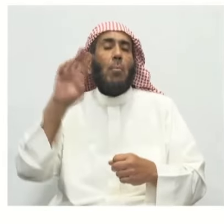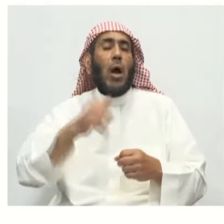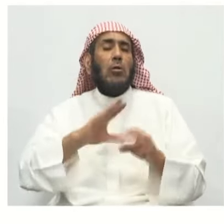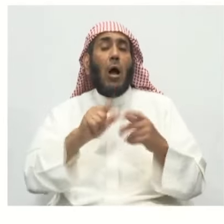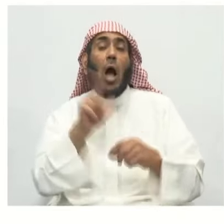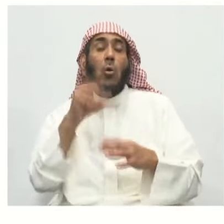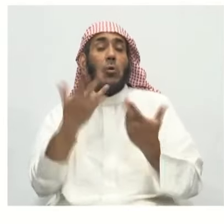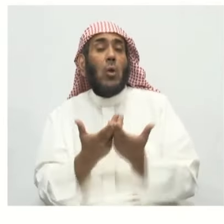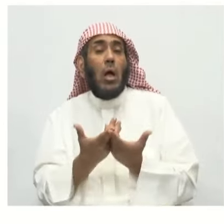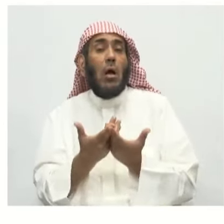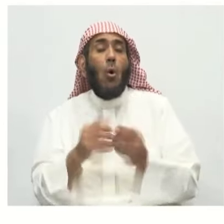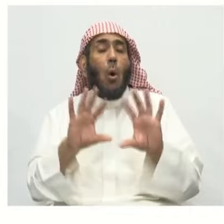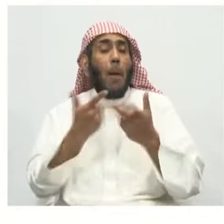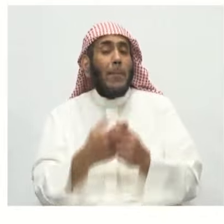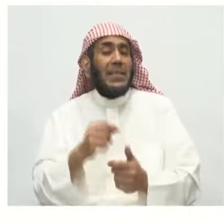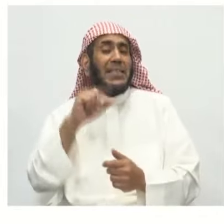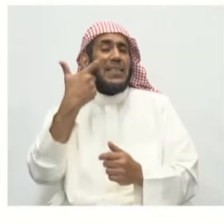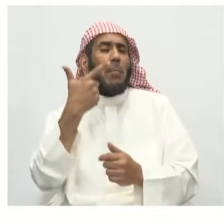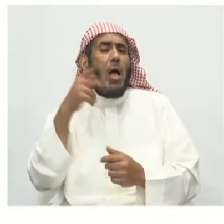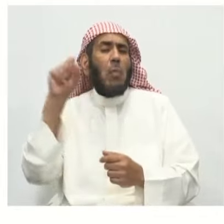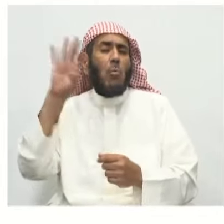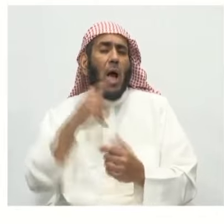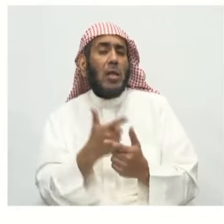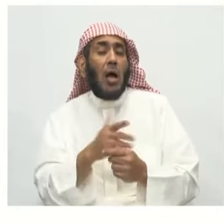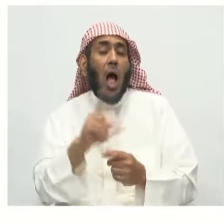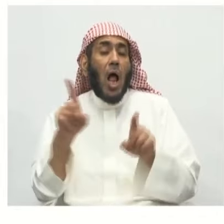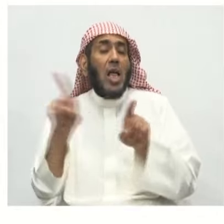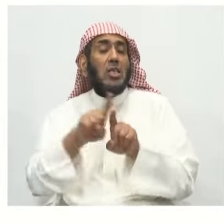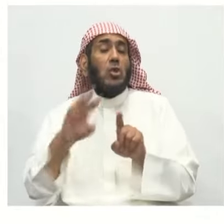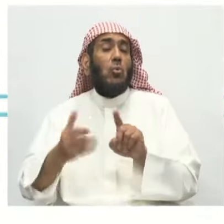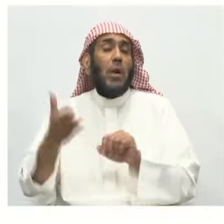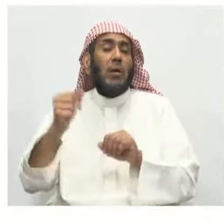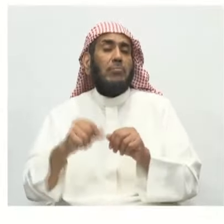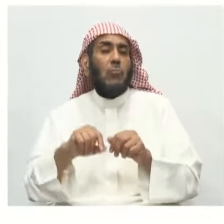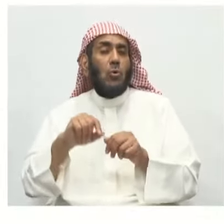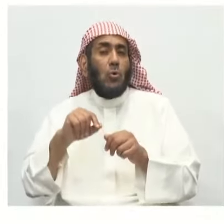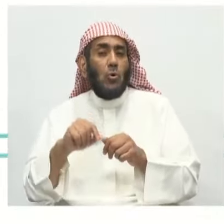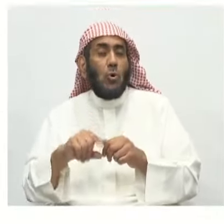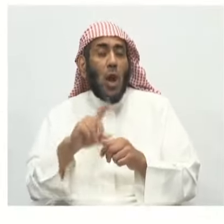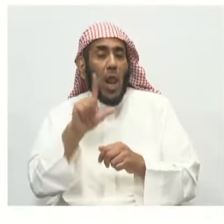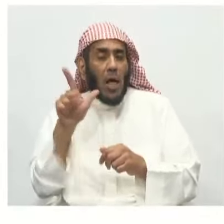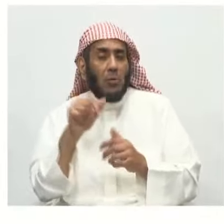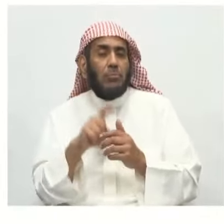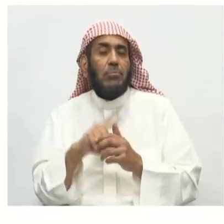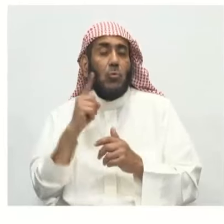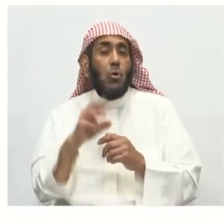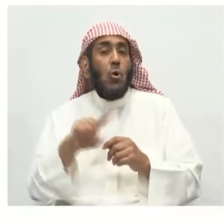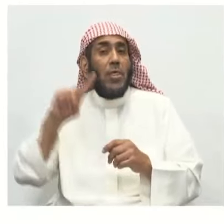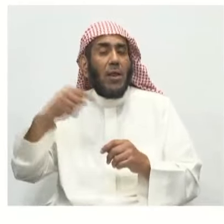قالوا يا رسول الله وما هن قال الشرك بالله لاحظوا